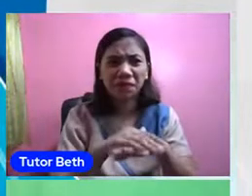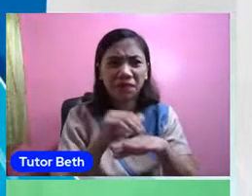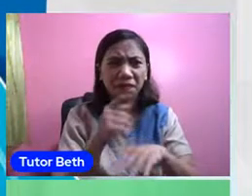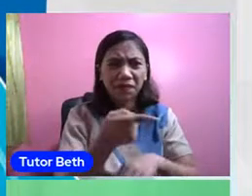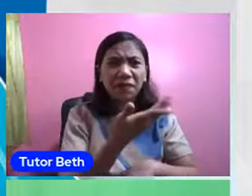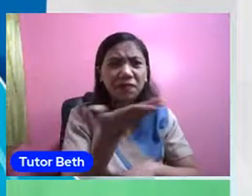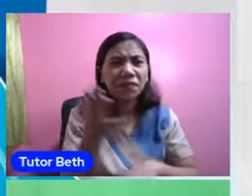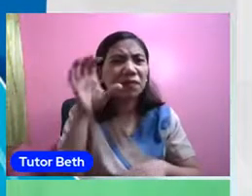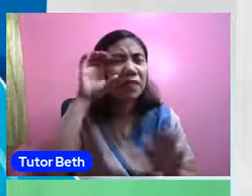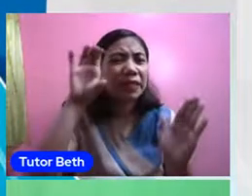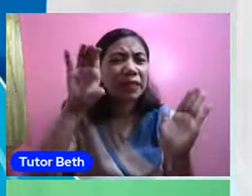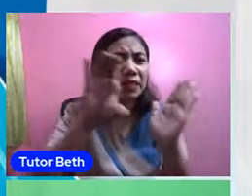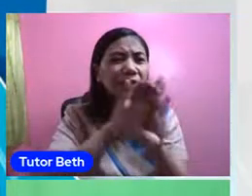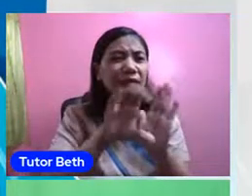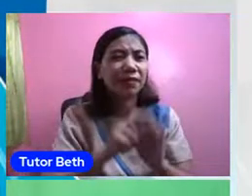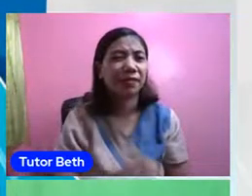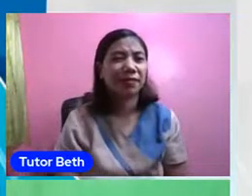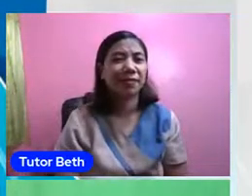sa larawan.